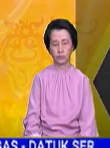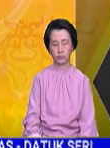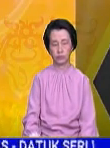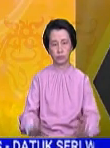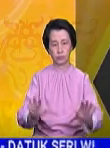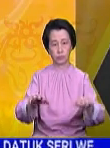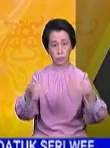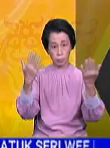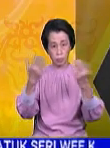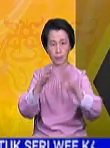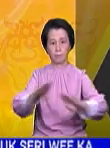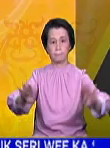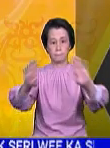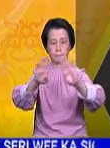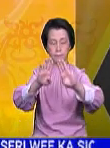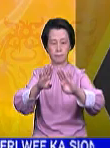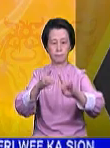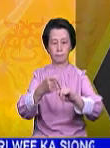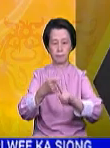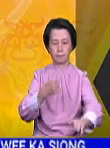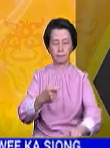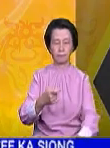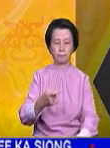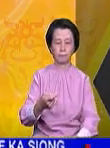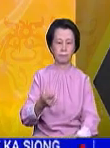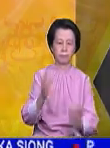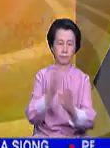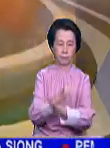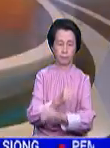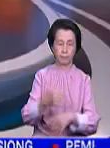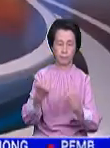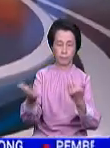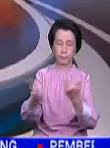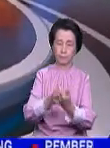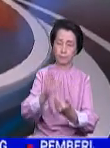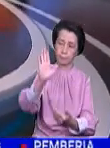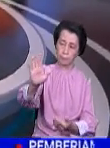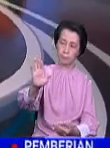Sekian berita dari Surat Kita, kembali bersama Farhan Nabila di Angkasa Puri. Silakan.